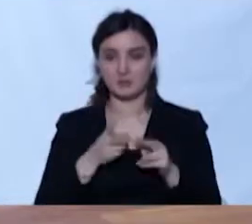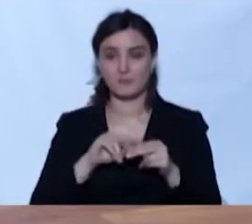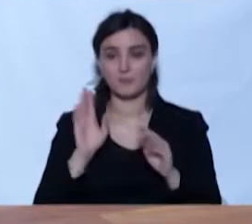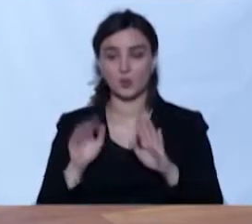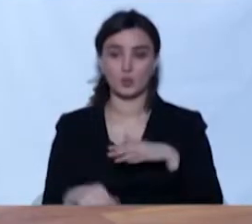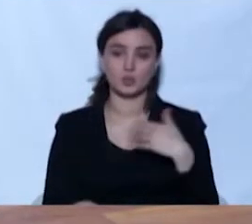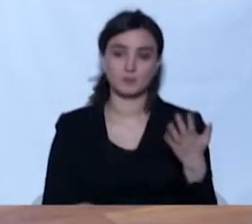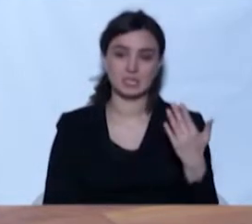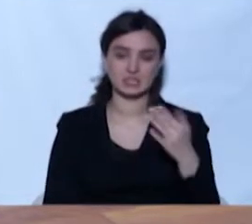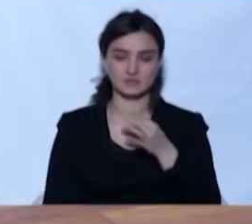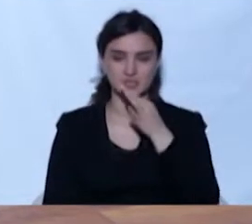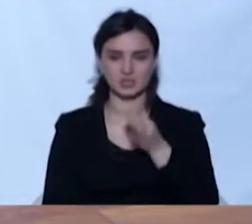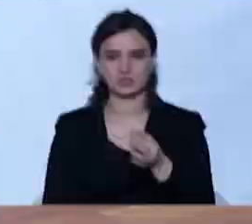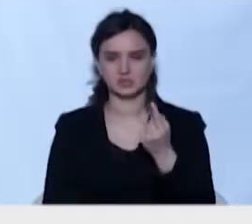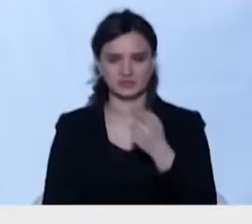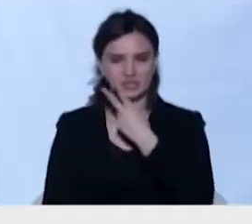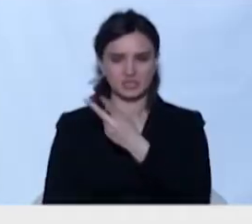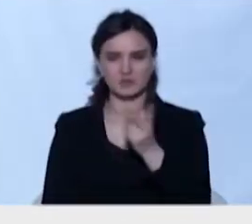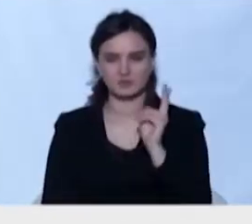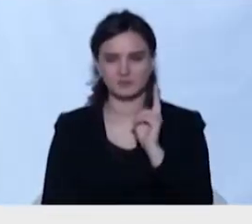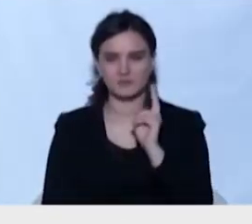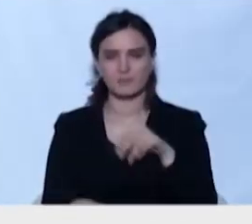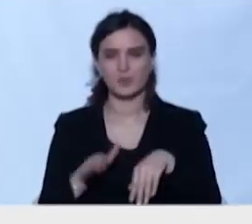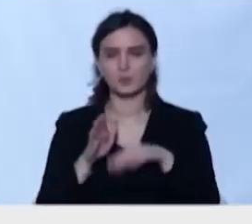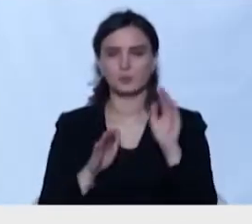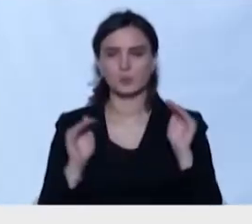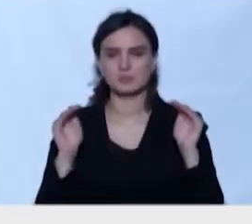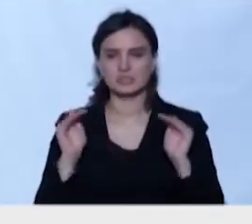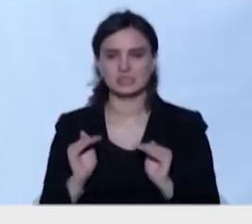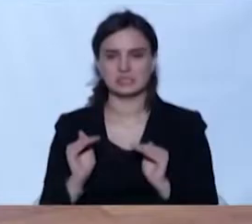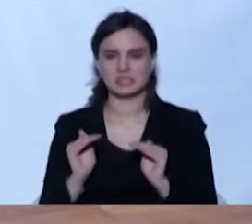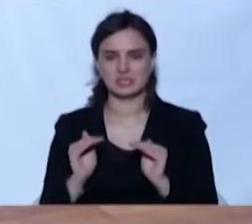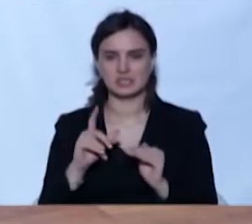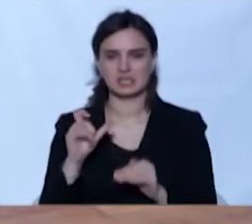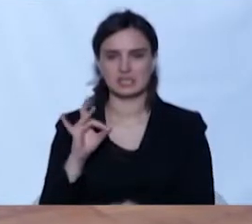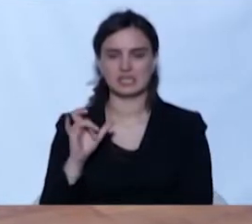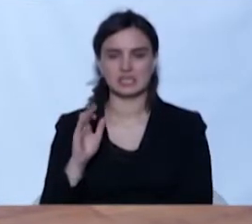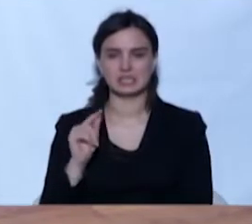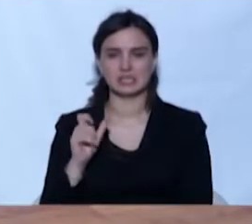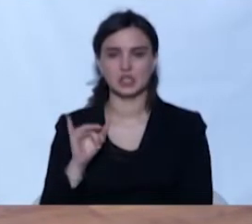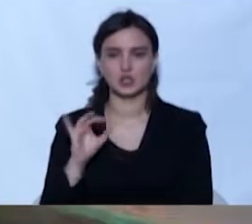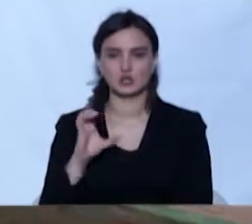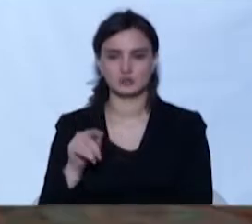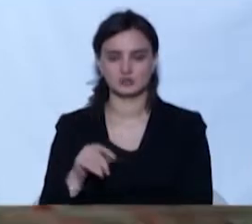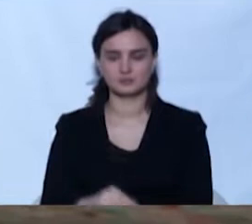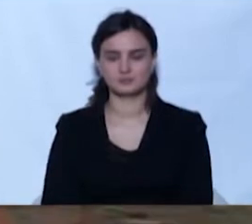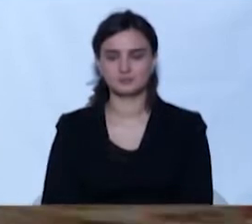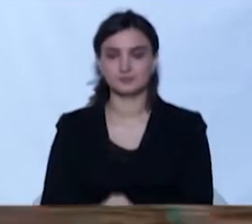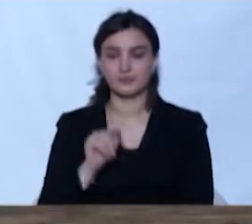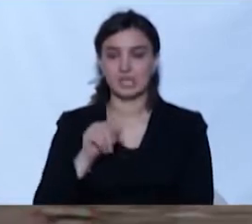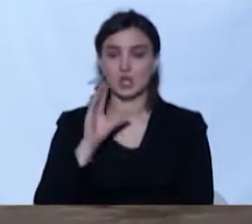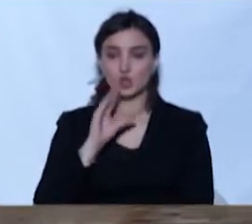გითხარით, თქვენ ხედავთ უფრო მცირე ზომის ერეხთეიონს. აქ უკვე, როდესაც მნახველი აი